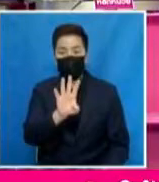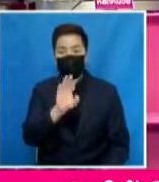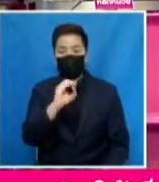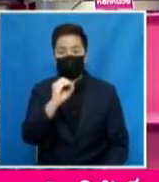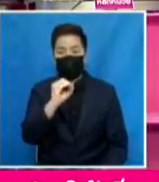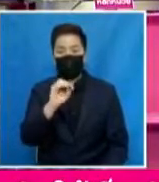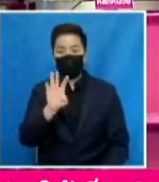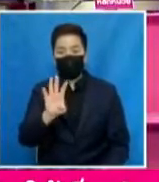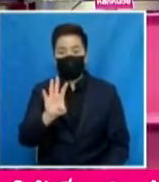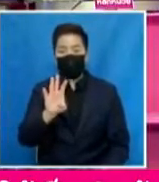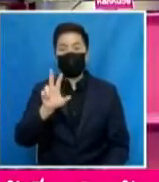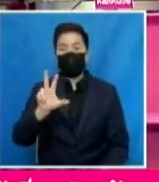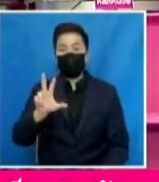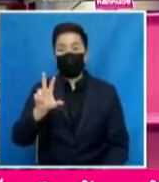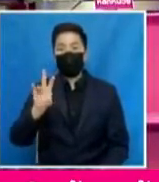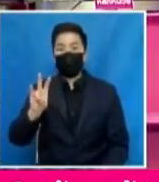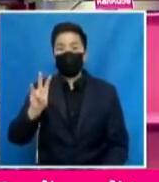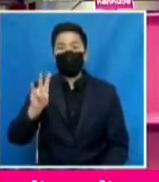9404371